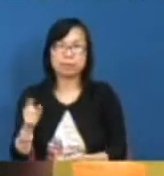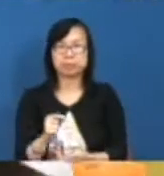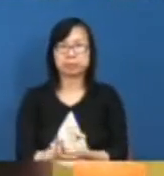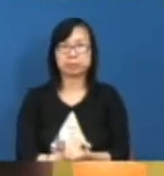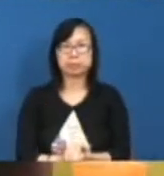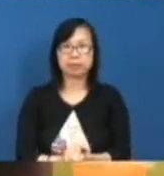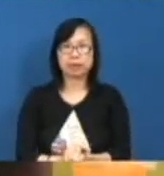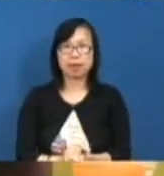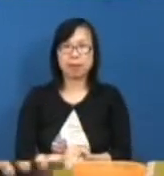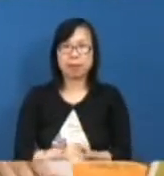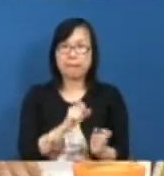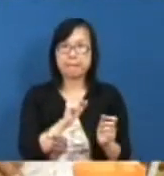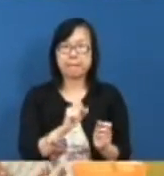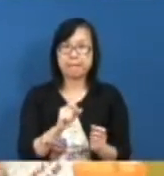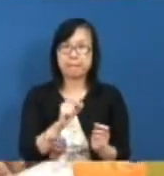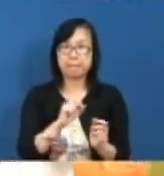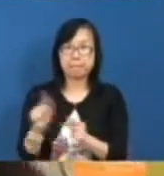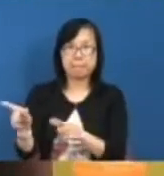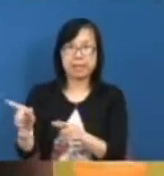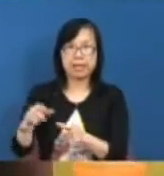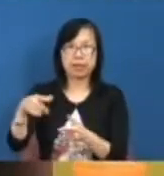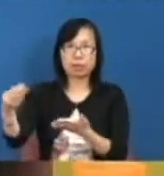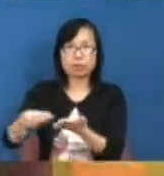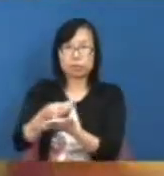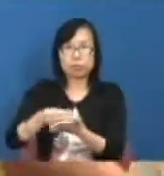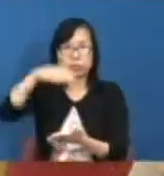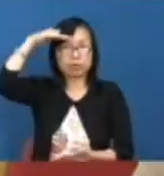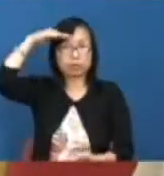伯呢，正話在這幅圖裡面給個警察